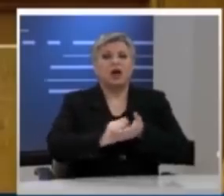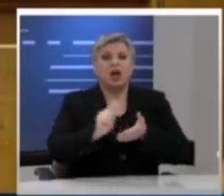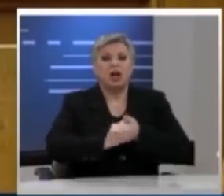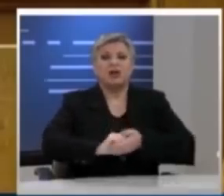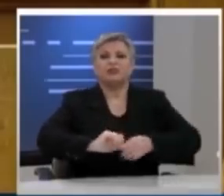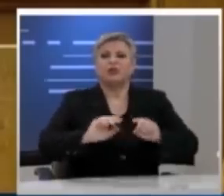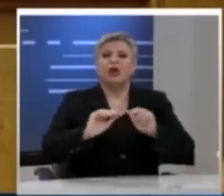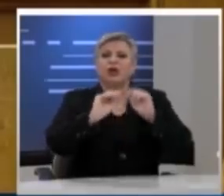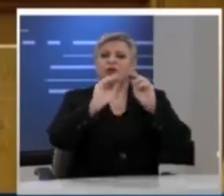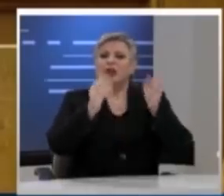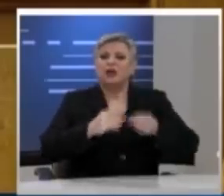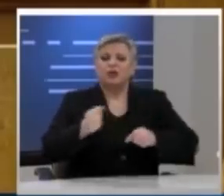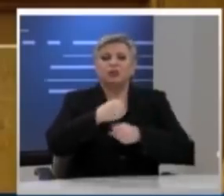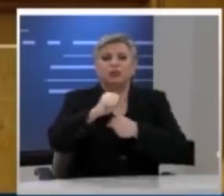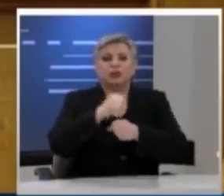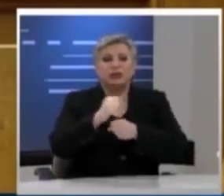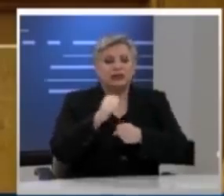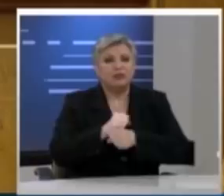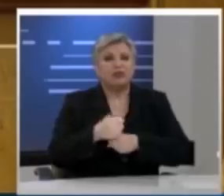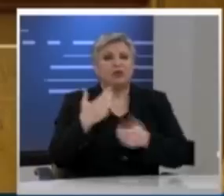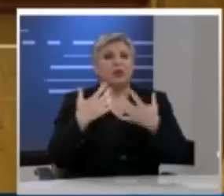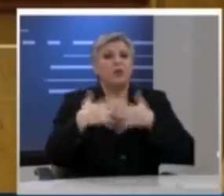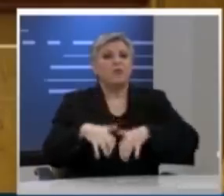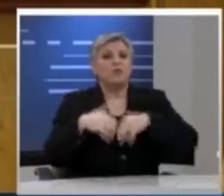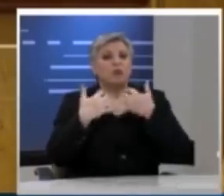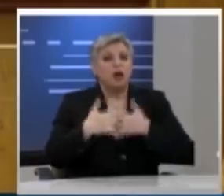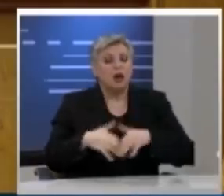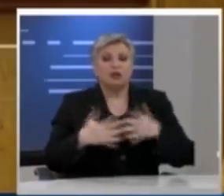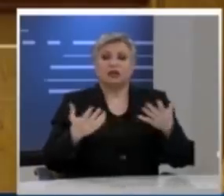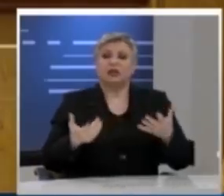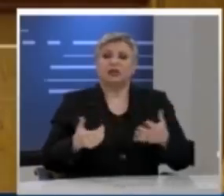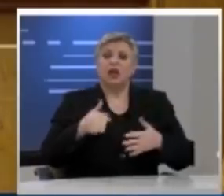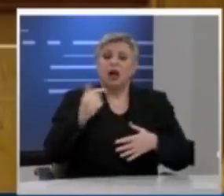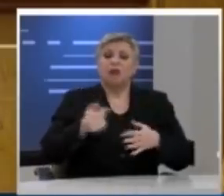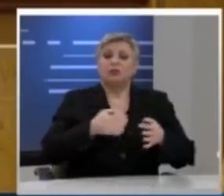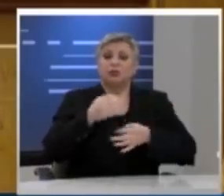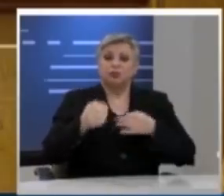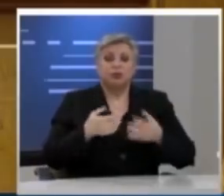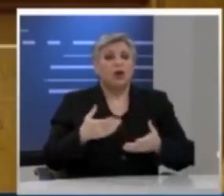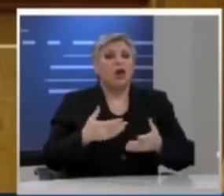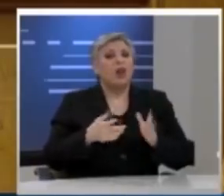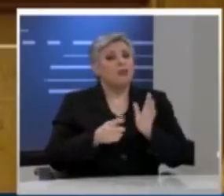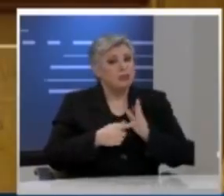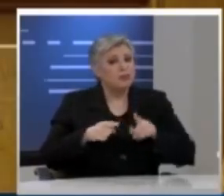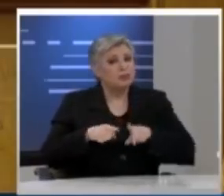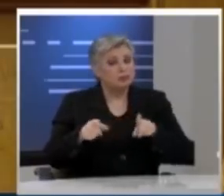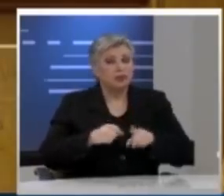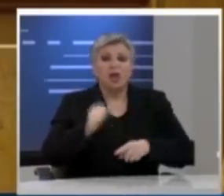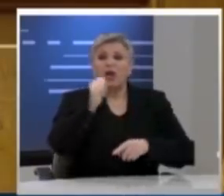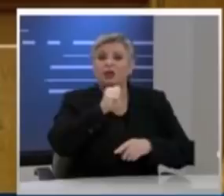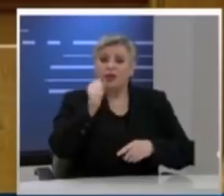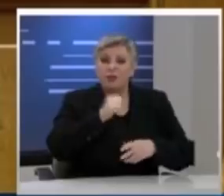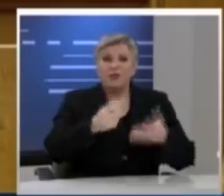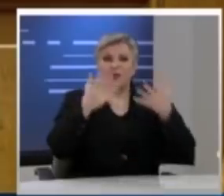απλές και σύγχρονες μηχανές έχουν στόμα για να λένε το μάθημα αλλά και για να τραγουδάνε να παίζουν